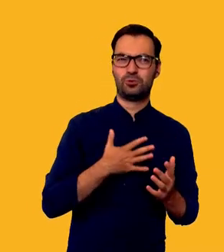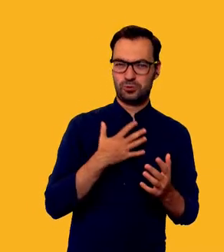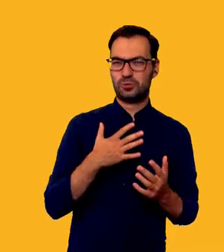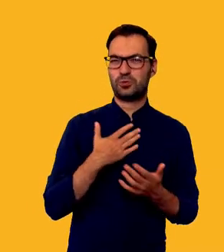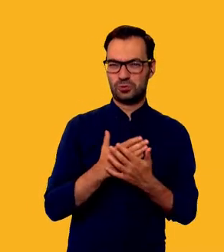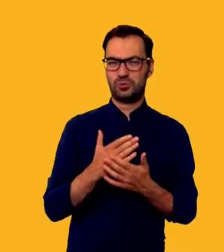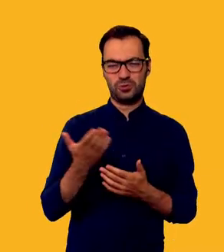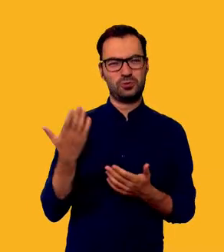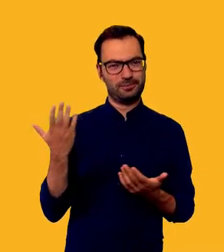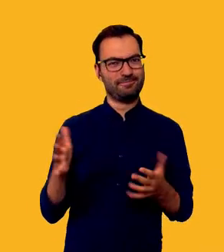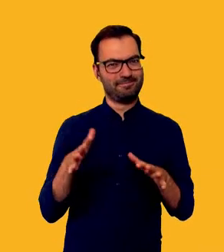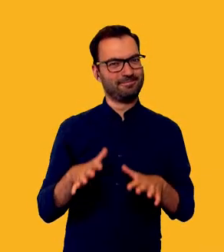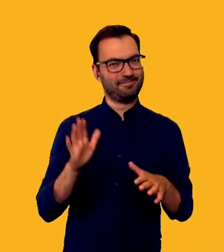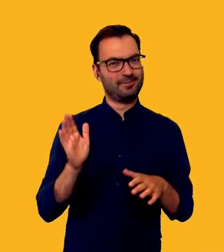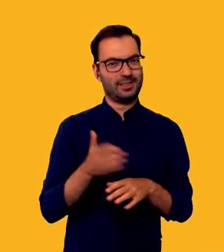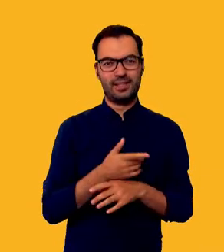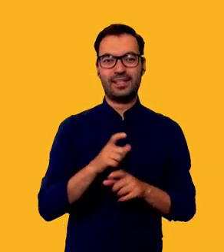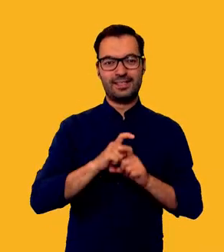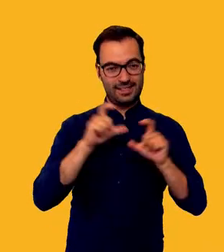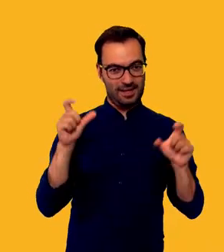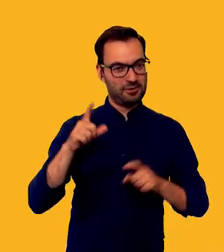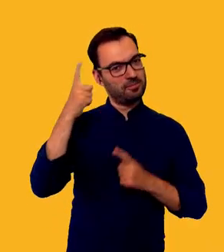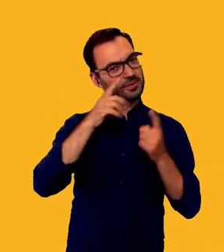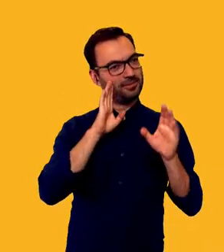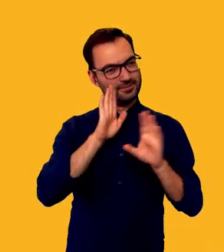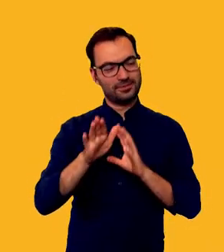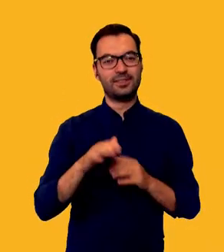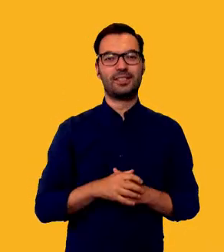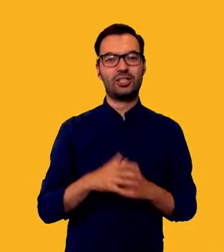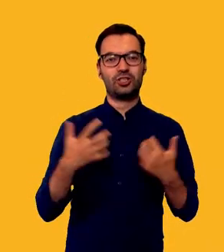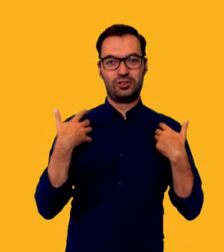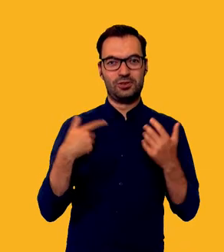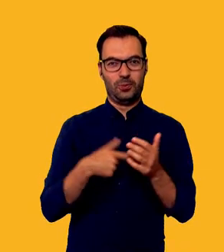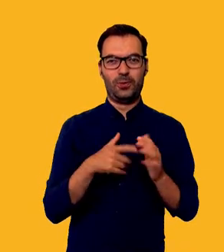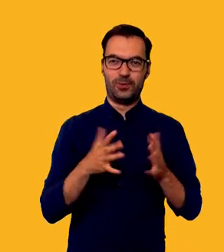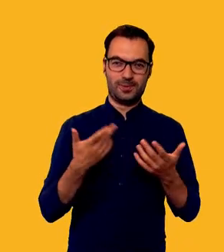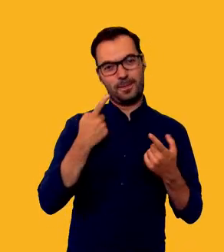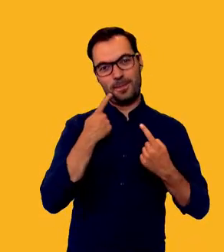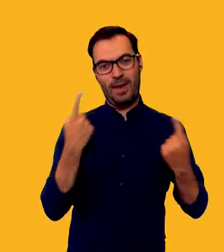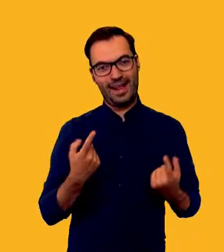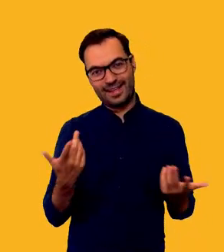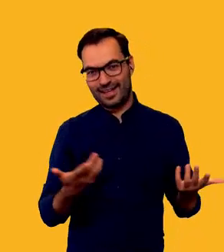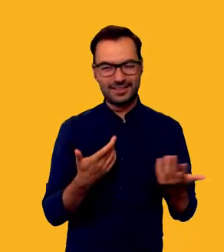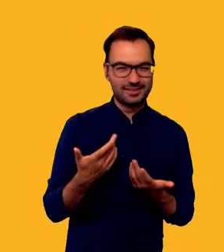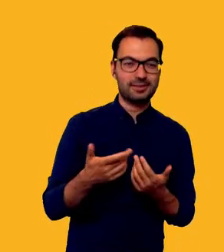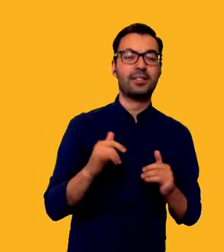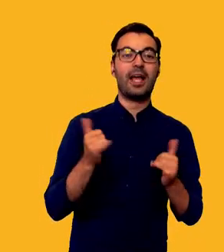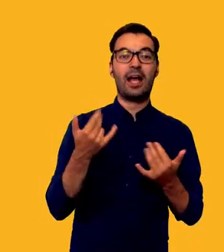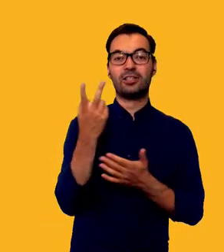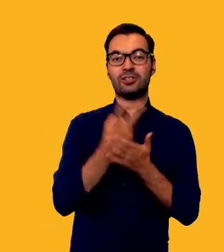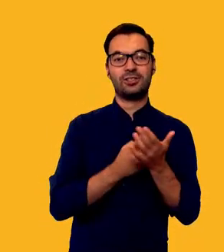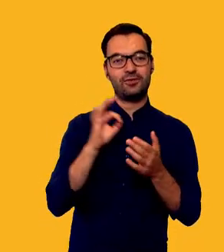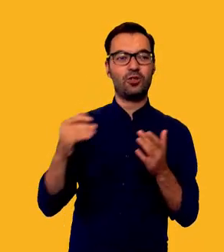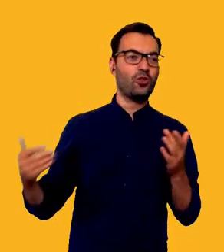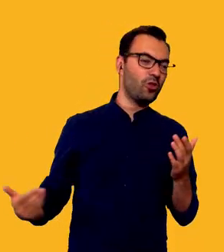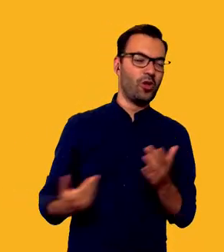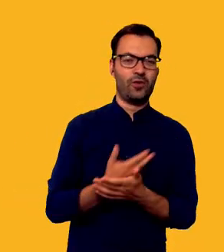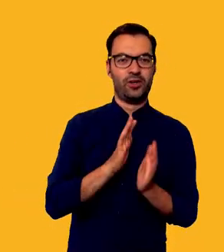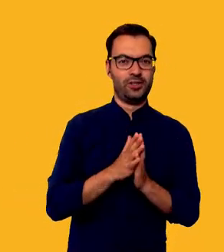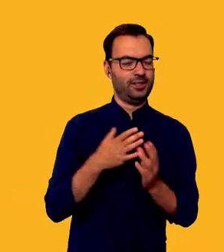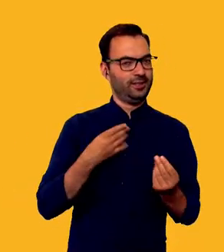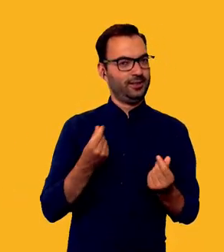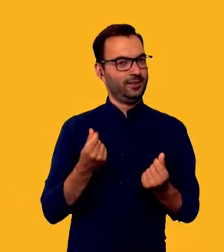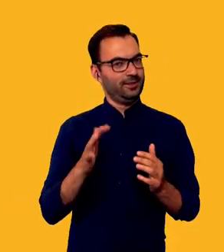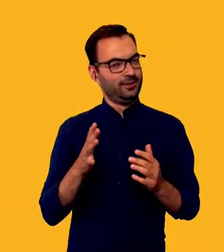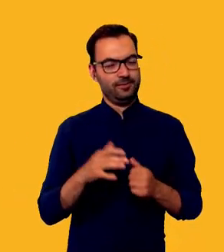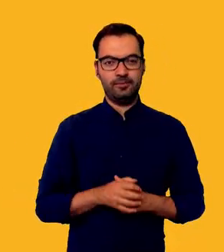czas utrzymujesz, że życie to bajka, bo czytając twoje najnowsze książki, można mieć wątpliwości, żeby bajką